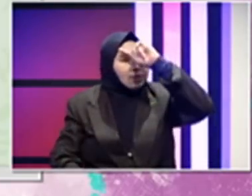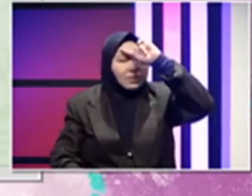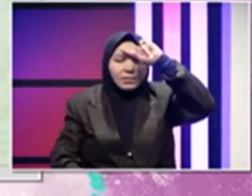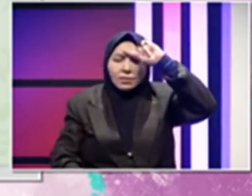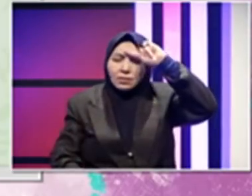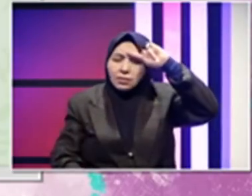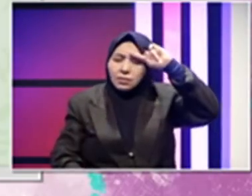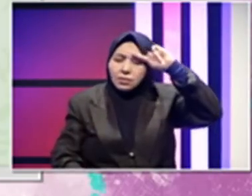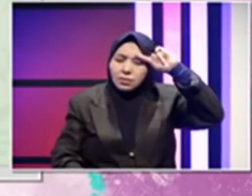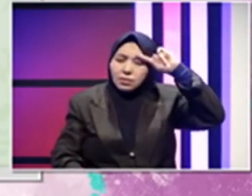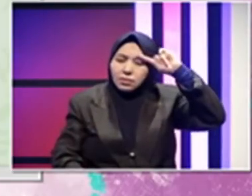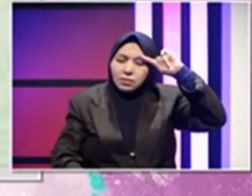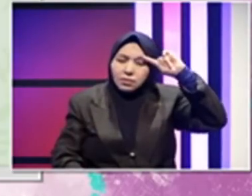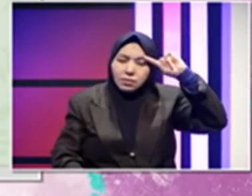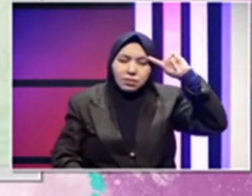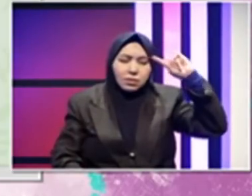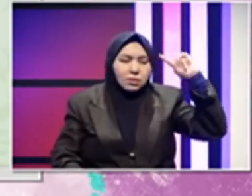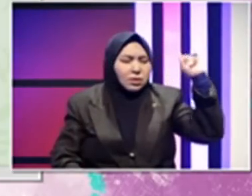وحمر